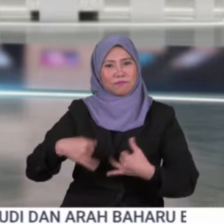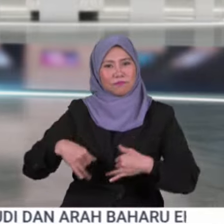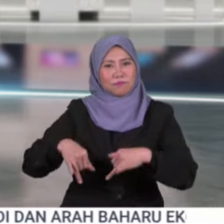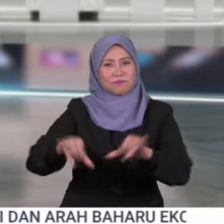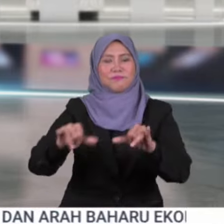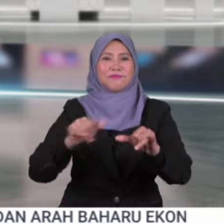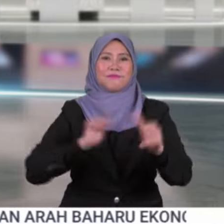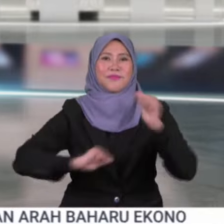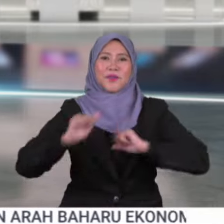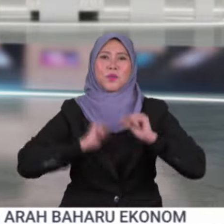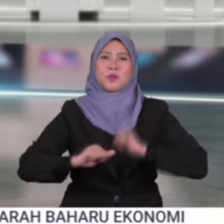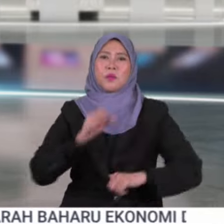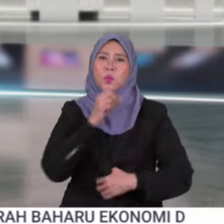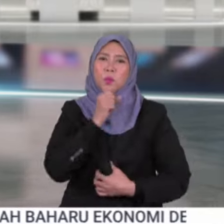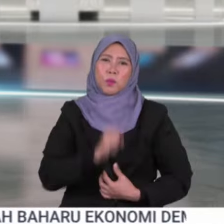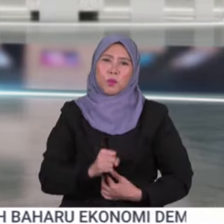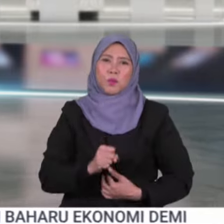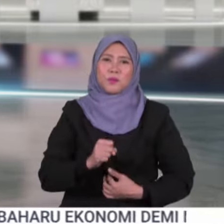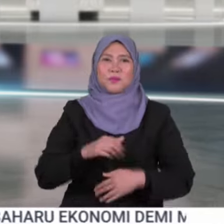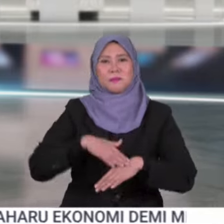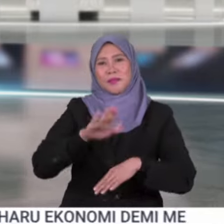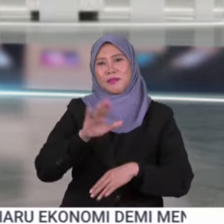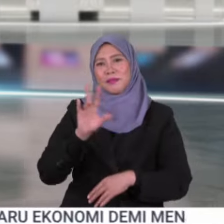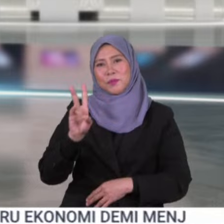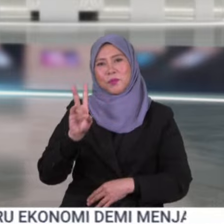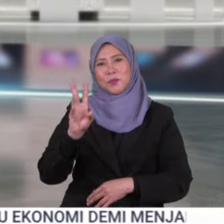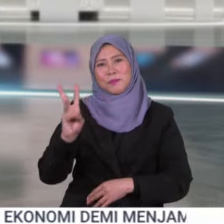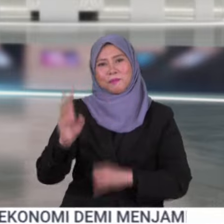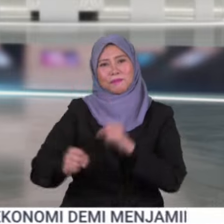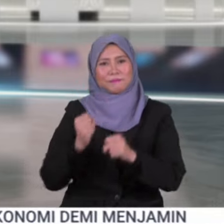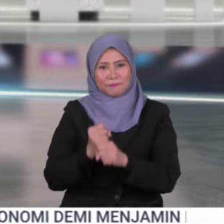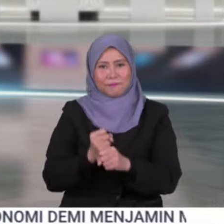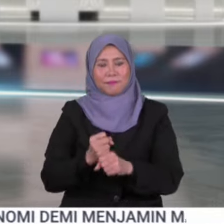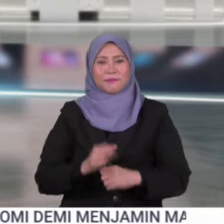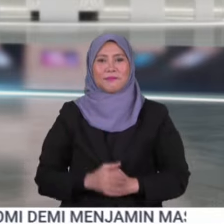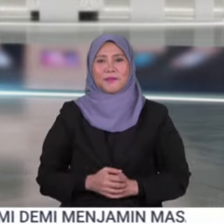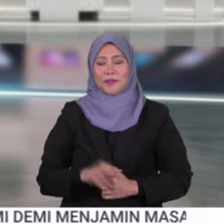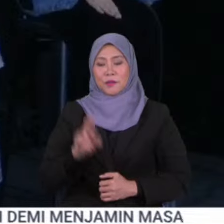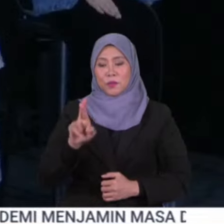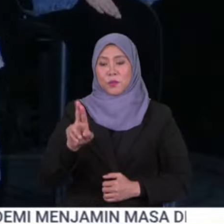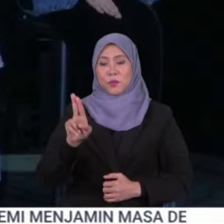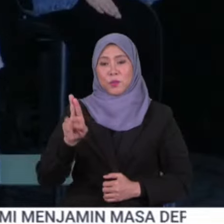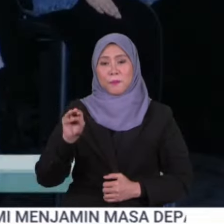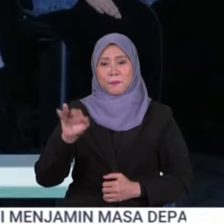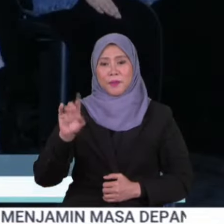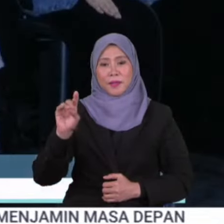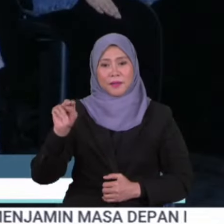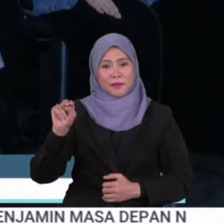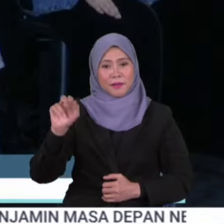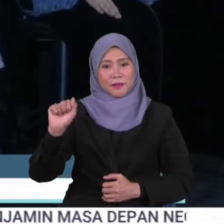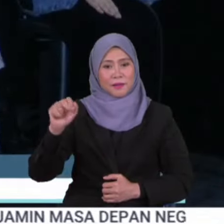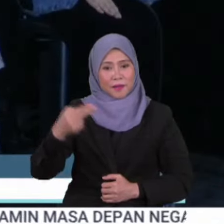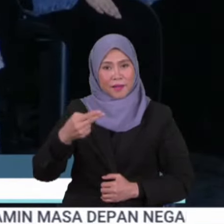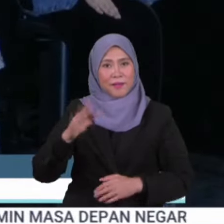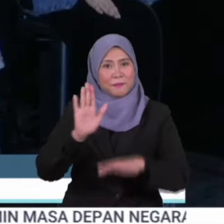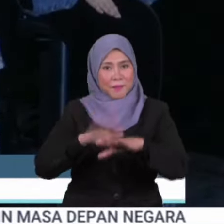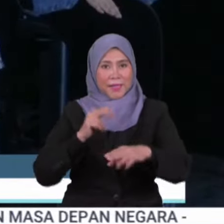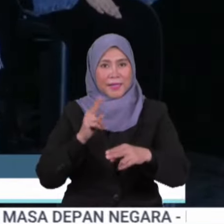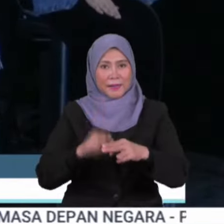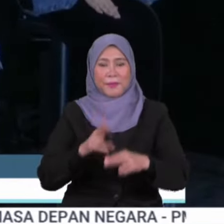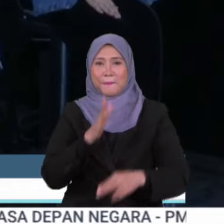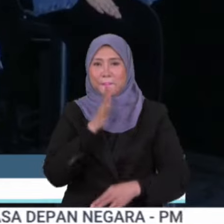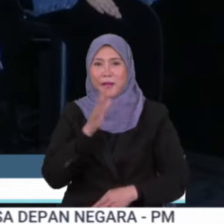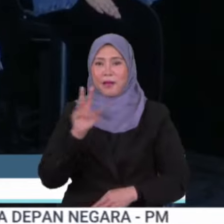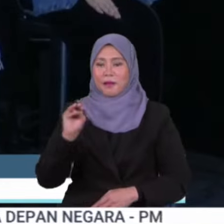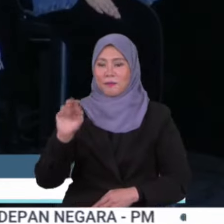industri meskipun usia sudah mencecah 76 tahun. Rumina yang lebih mesra disapa sebagai Mak